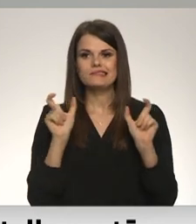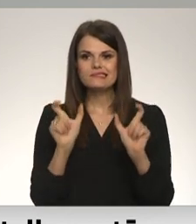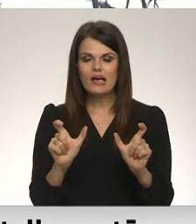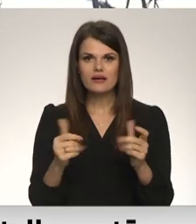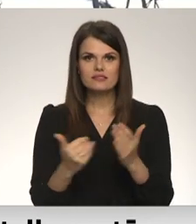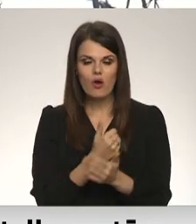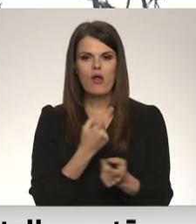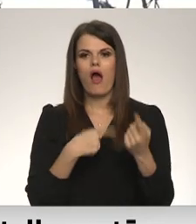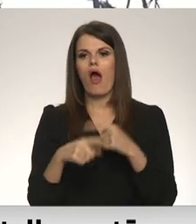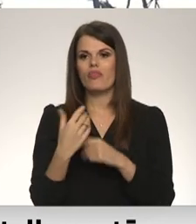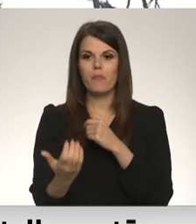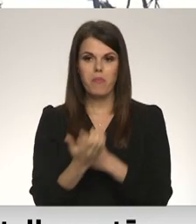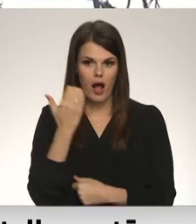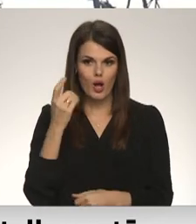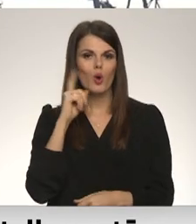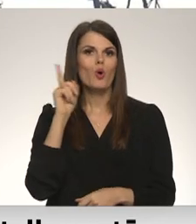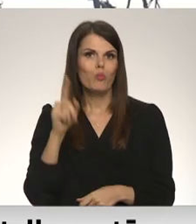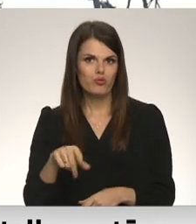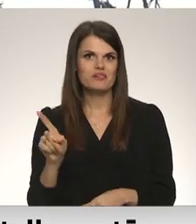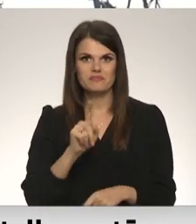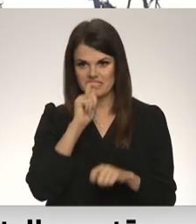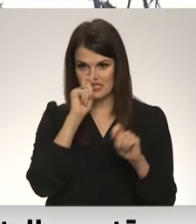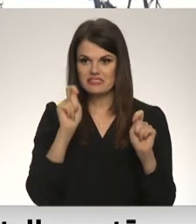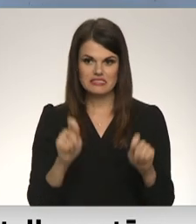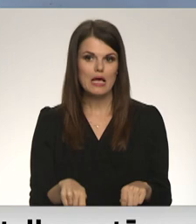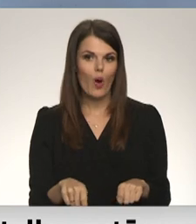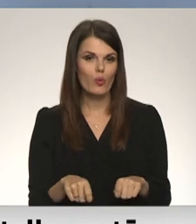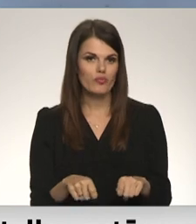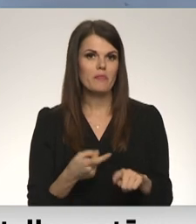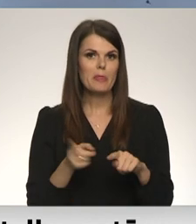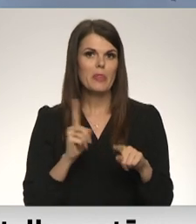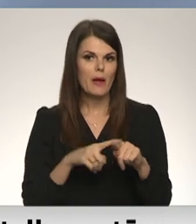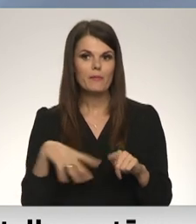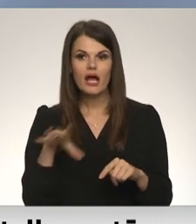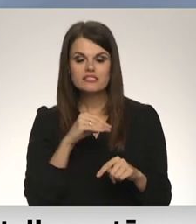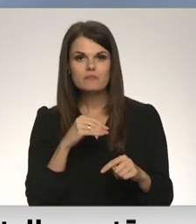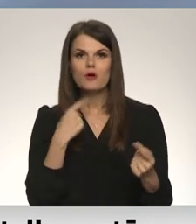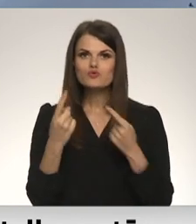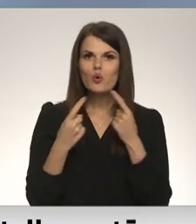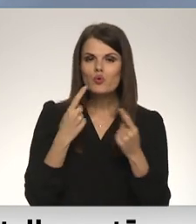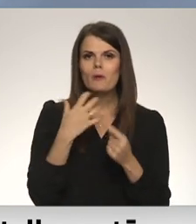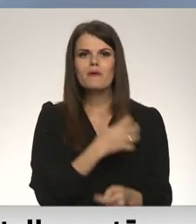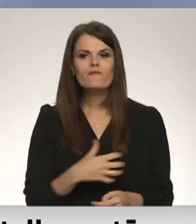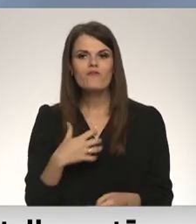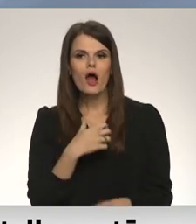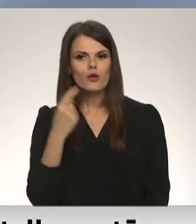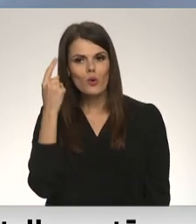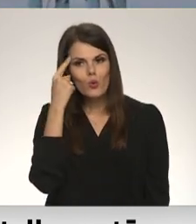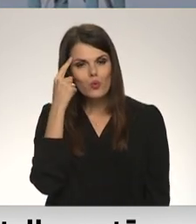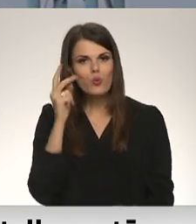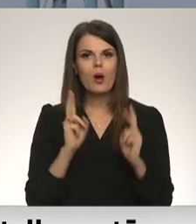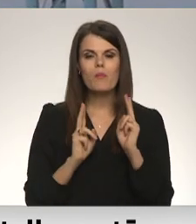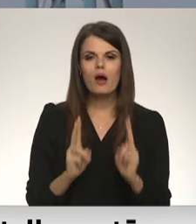atnāca atpakaļ, protams, kad ir zaudēja. Un tāpēc arī šodien mēs runājam par to, ka mums ir jādomā par to, ka tāds